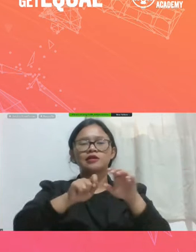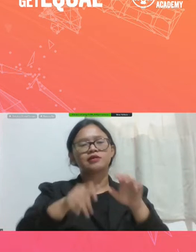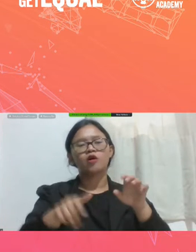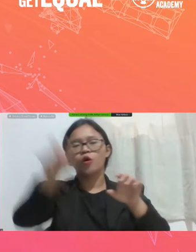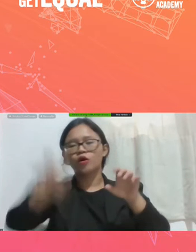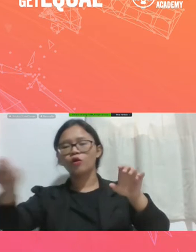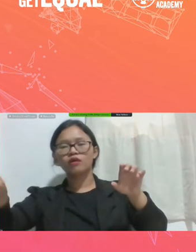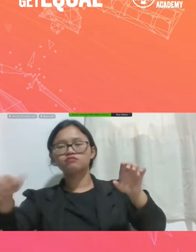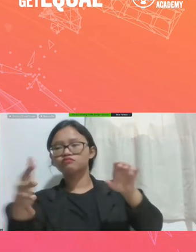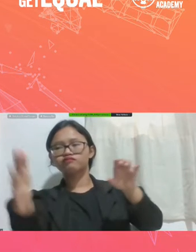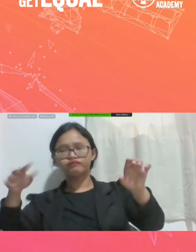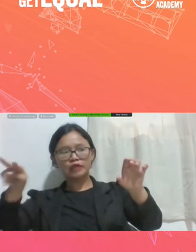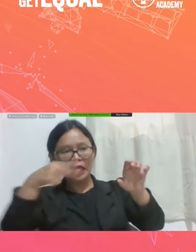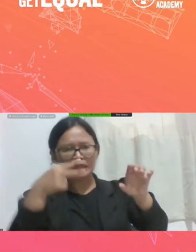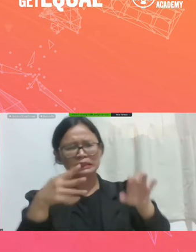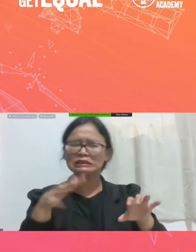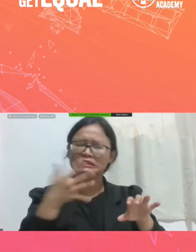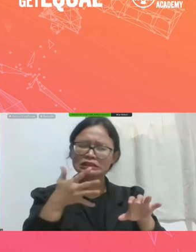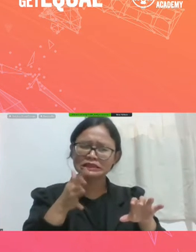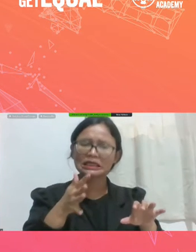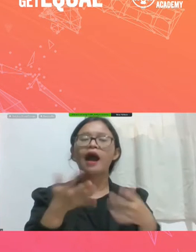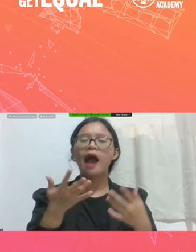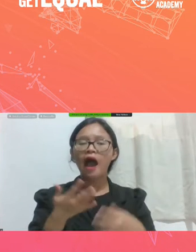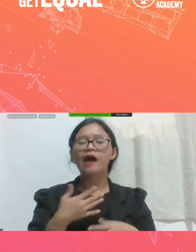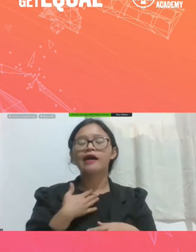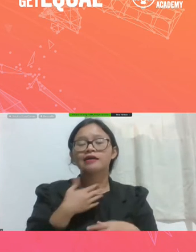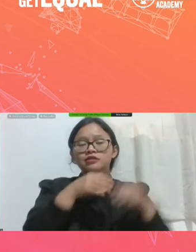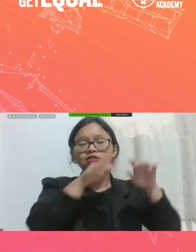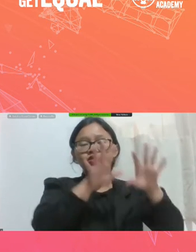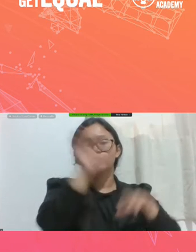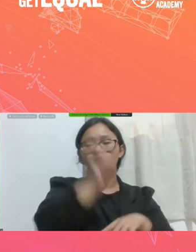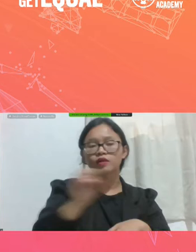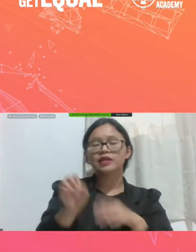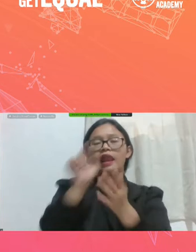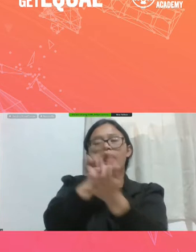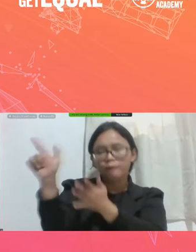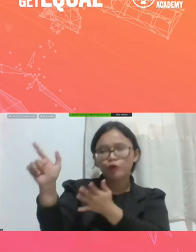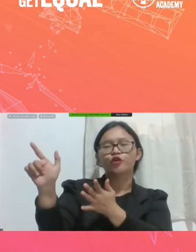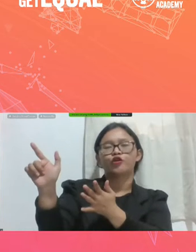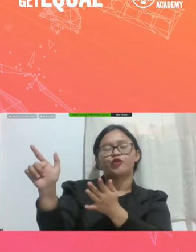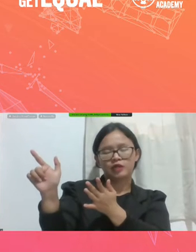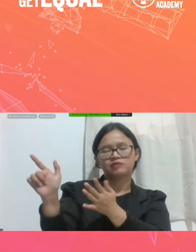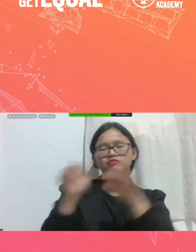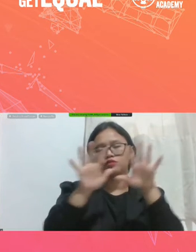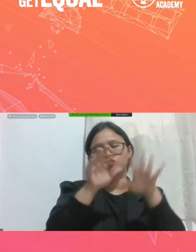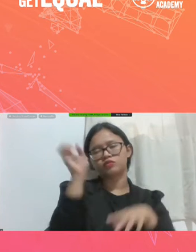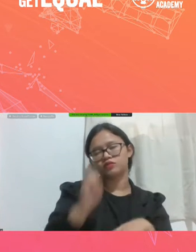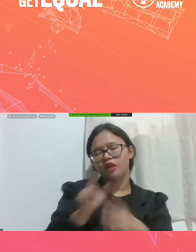seperti itu. Tapi hanya 10% ternyata yang melaporkan ke media sosial. Jadi hanya 10% yang melapor, yang